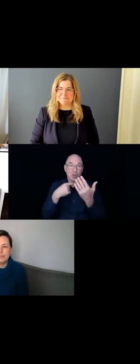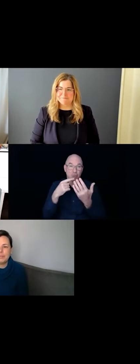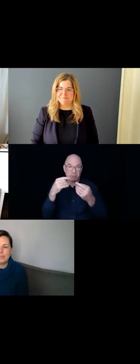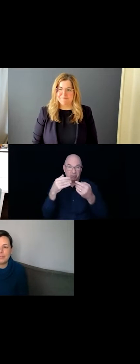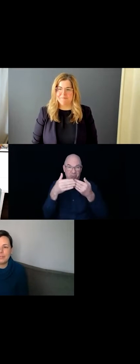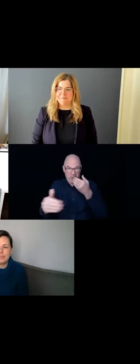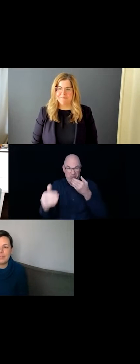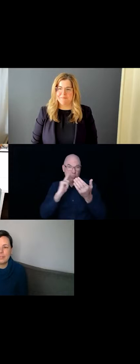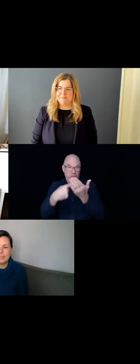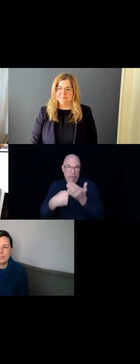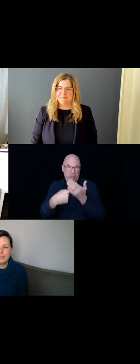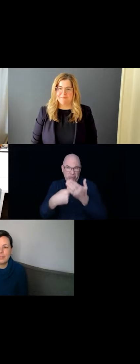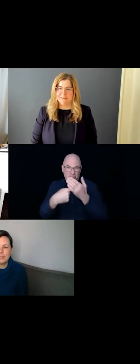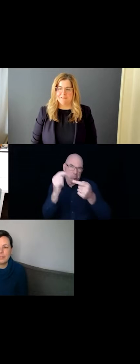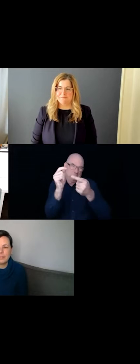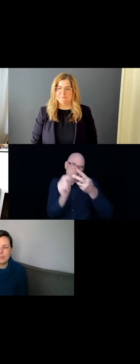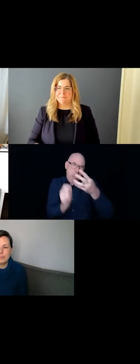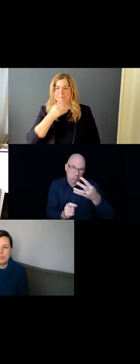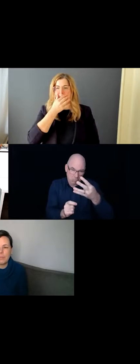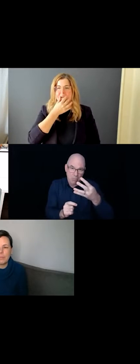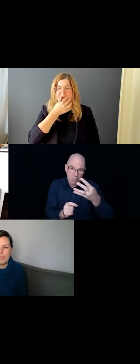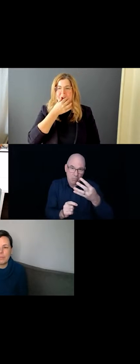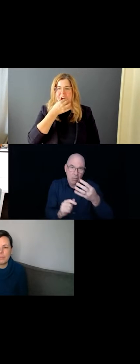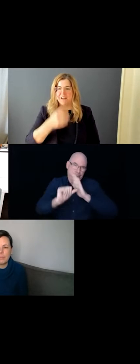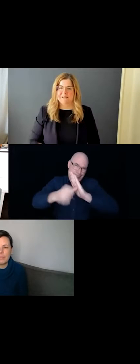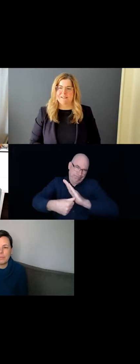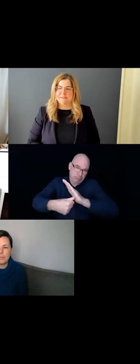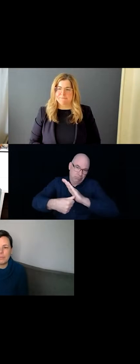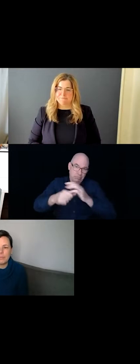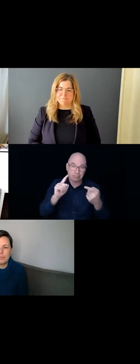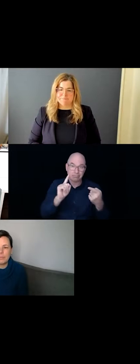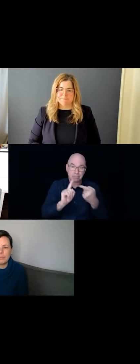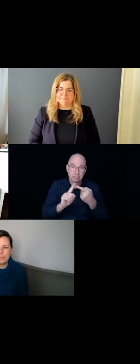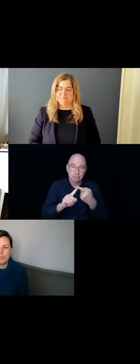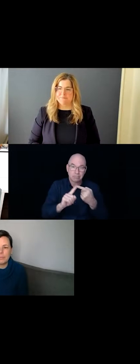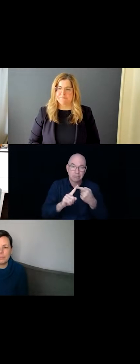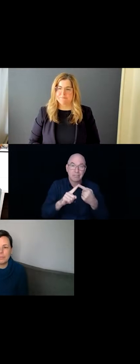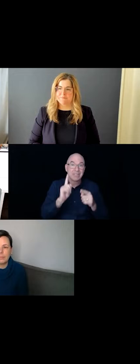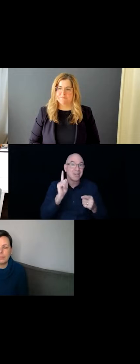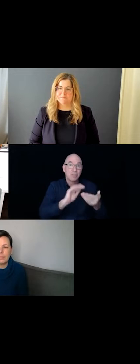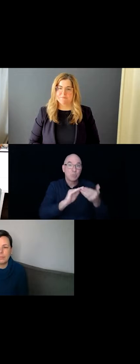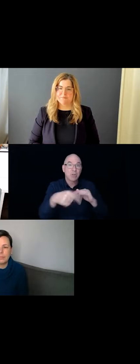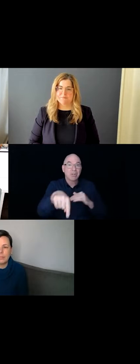Kaylin. Donc, les points de discussion aujourd'hui, ce qu'on aimerait souligner,